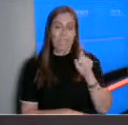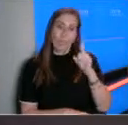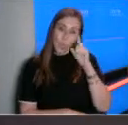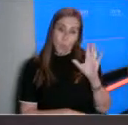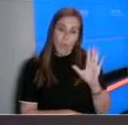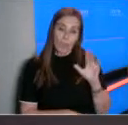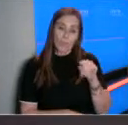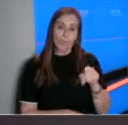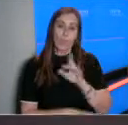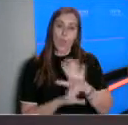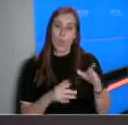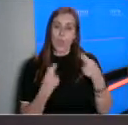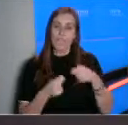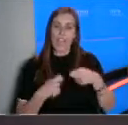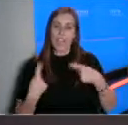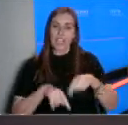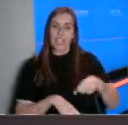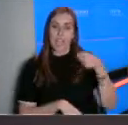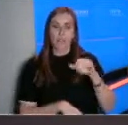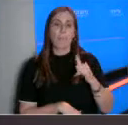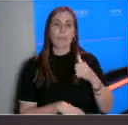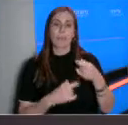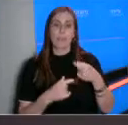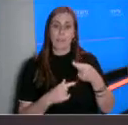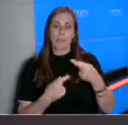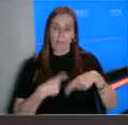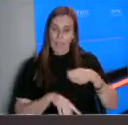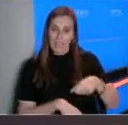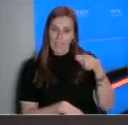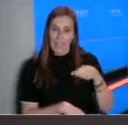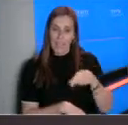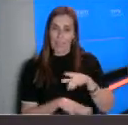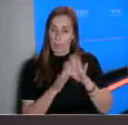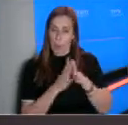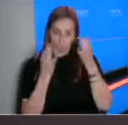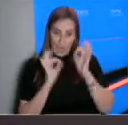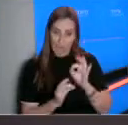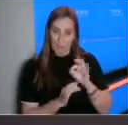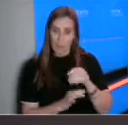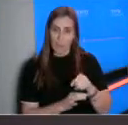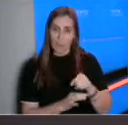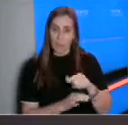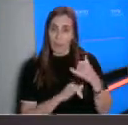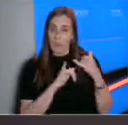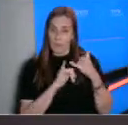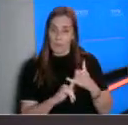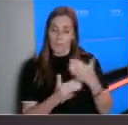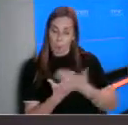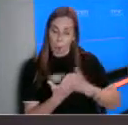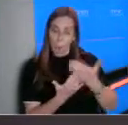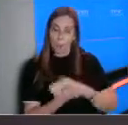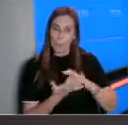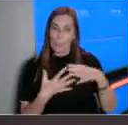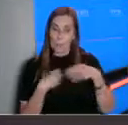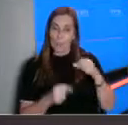יודע, זה לא רק חברי ועדת הסל. מה זה ועדת הסל? ועדת הסל, עם כל הכבוד לה, מביאים אליה את החומרים